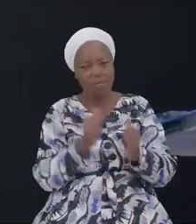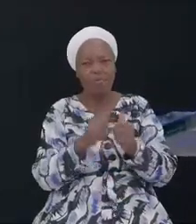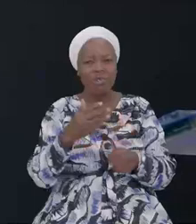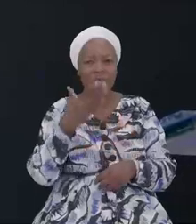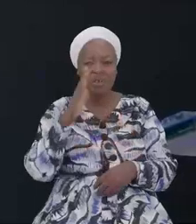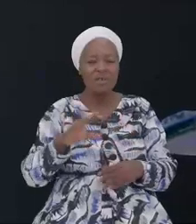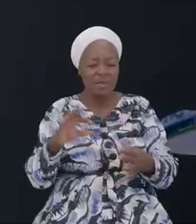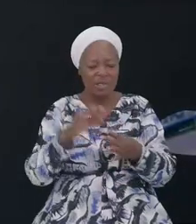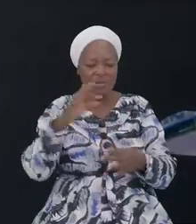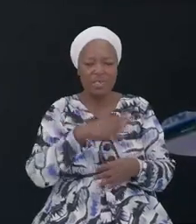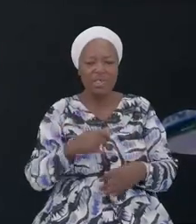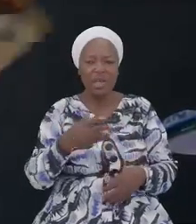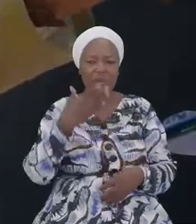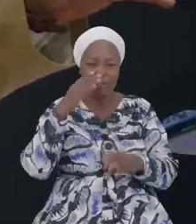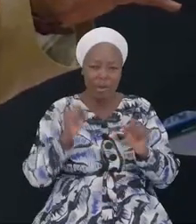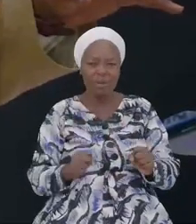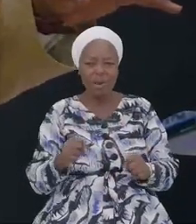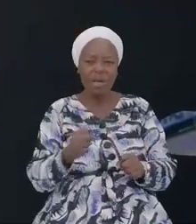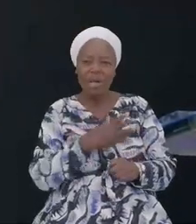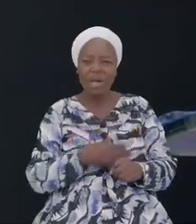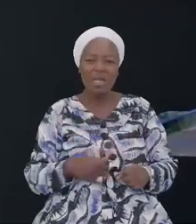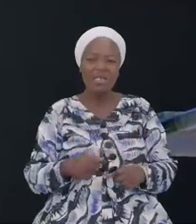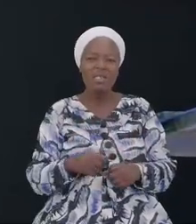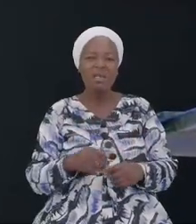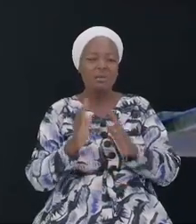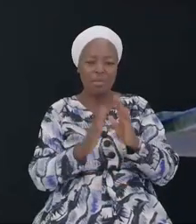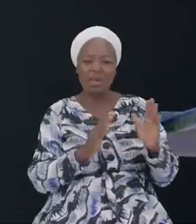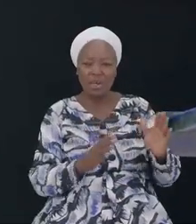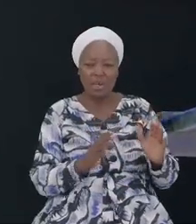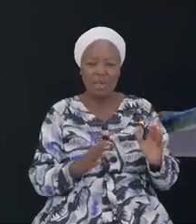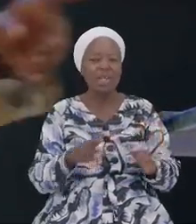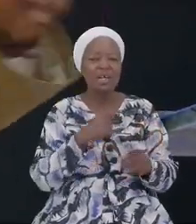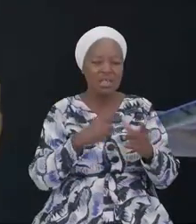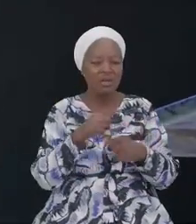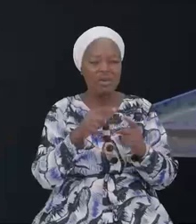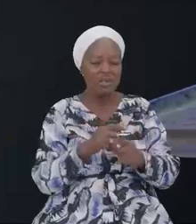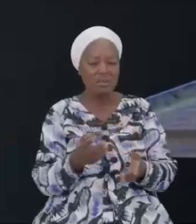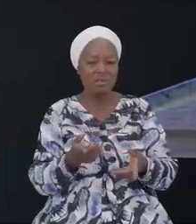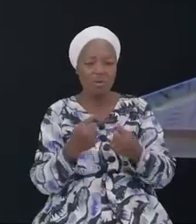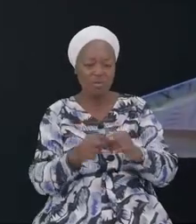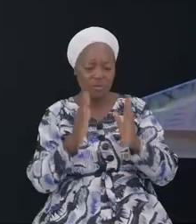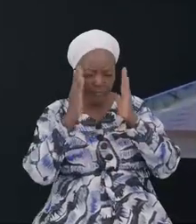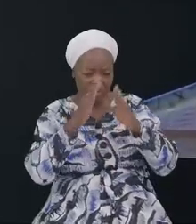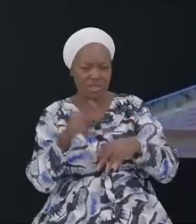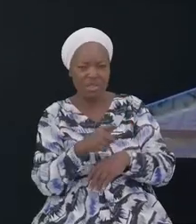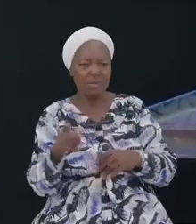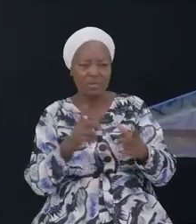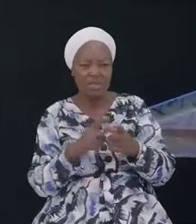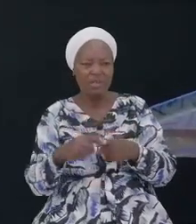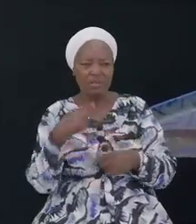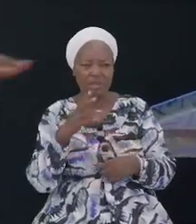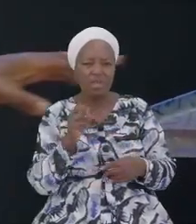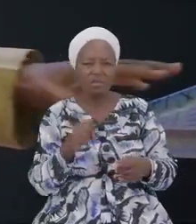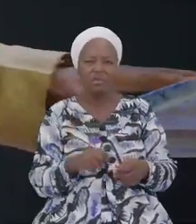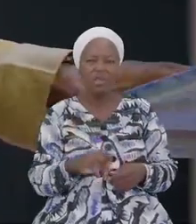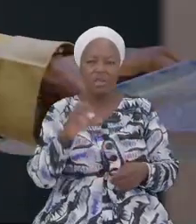la puissance des ténèbres, avec une intention maléfique, avec un agenda maléfique, les a opposés, maintenant on est dit dans le verset 9.